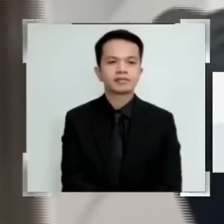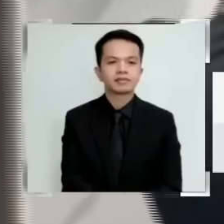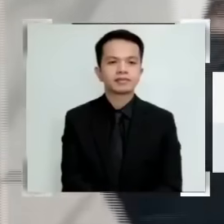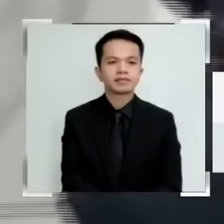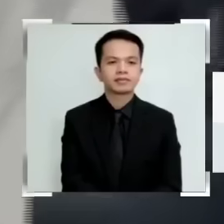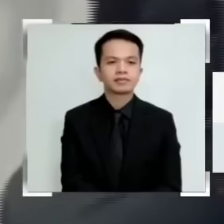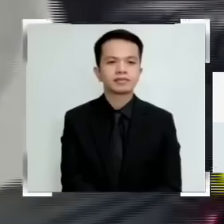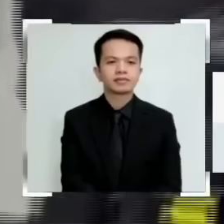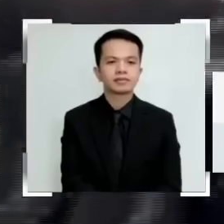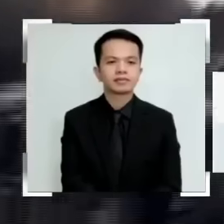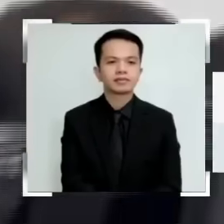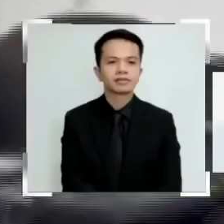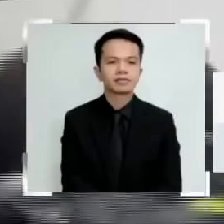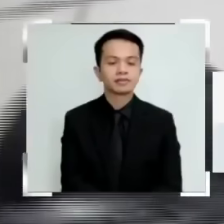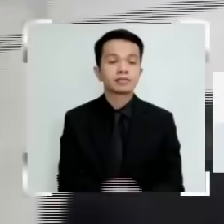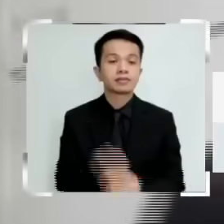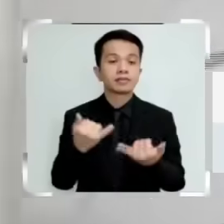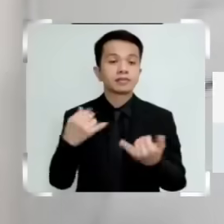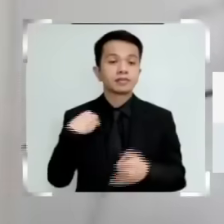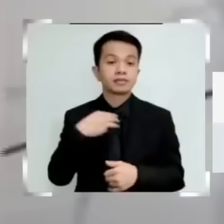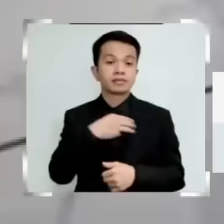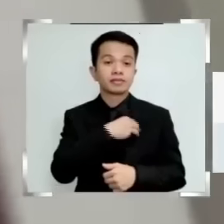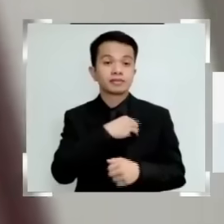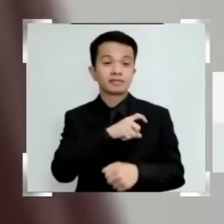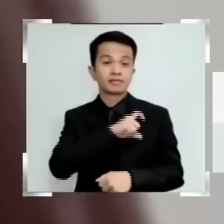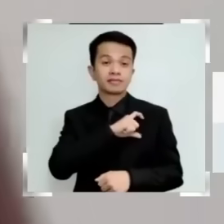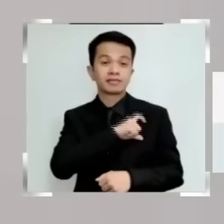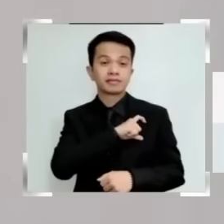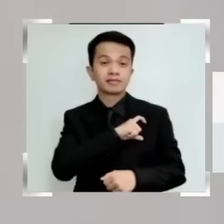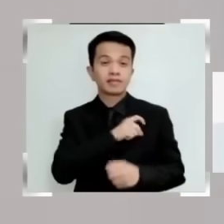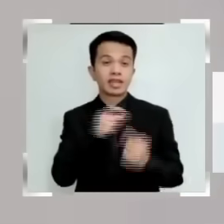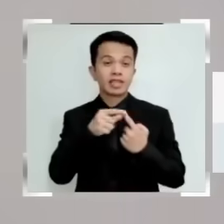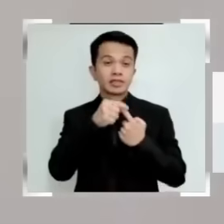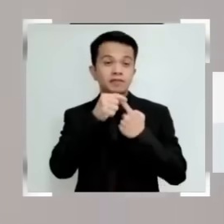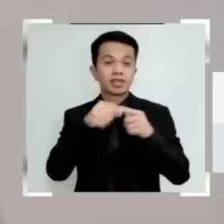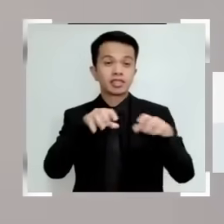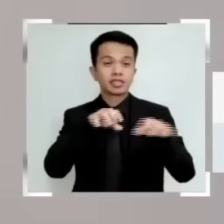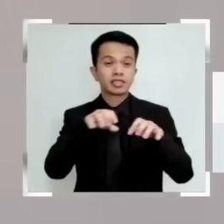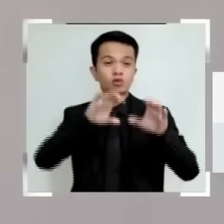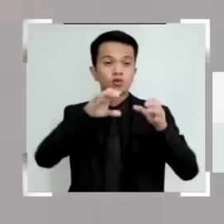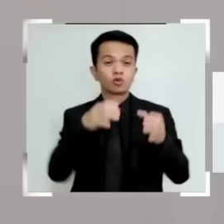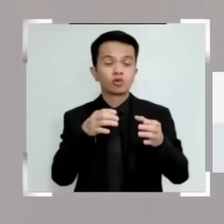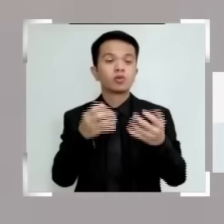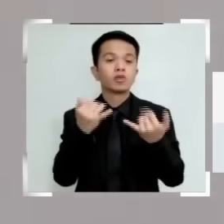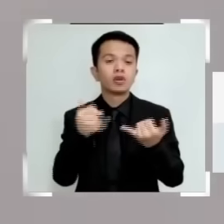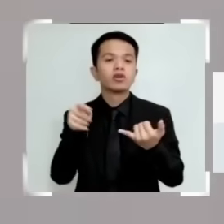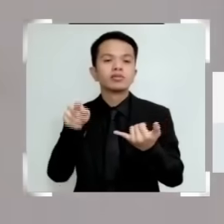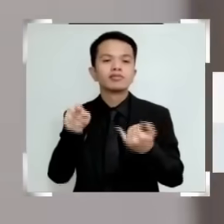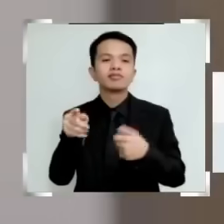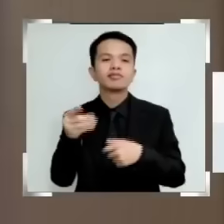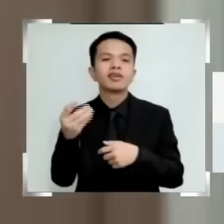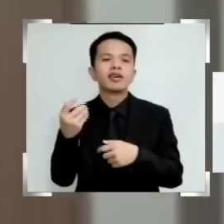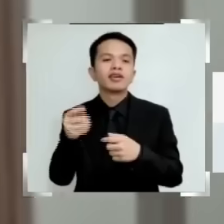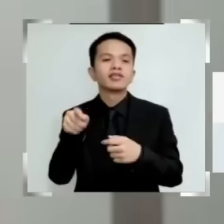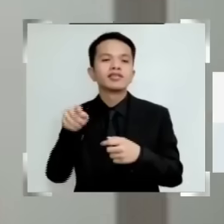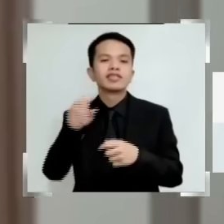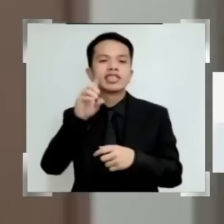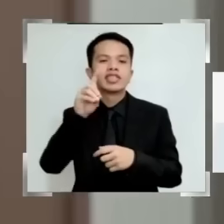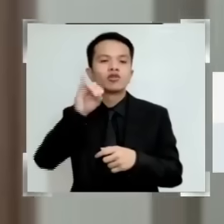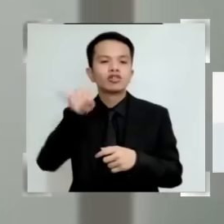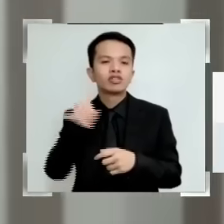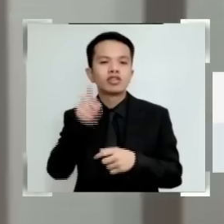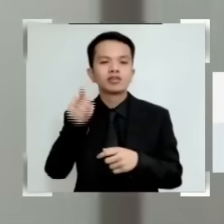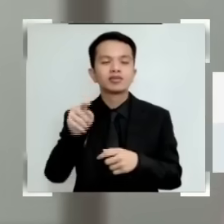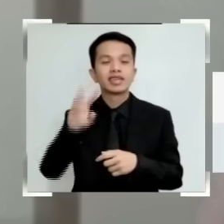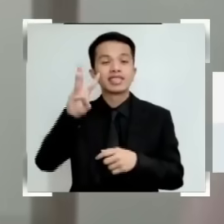Kasama mga miyembro ng PNP Special Action Force, sinalaki ng Philippine Anti-Organized Crime Commission at DOJ ang anim na palapag na gusaling ito